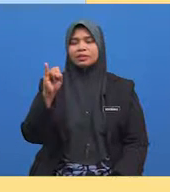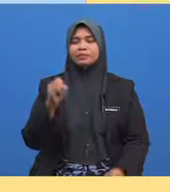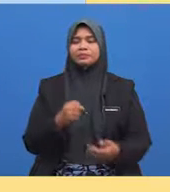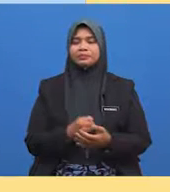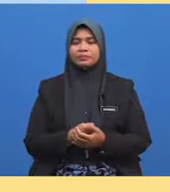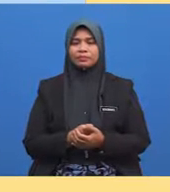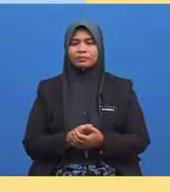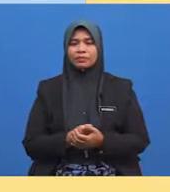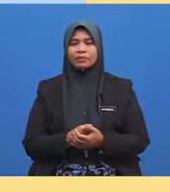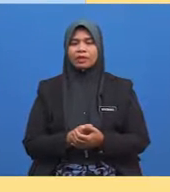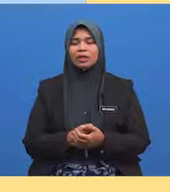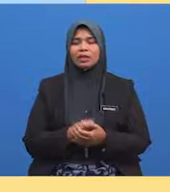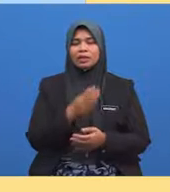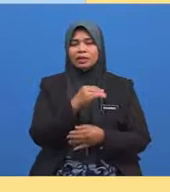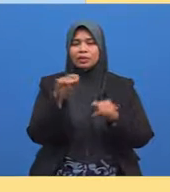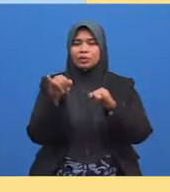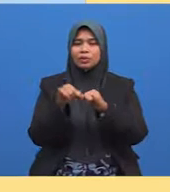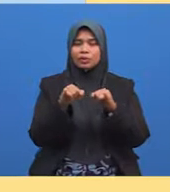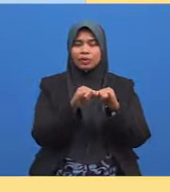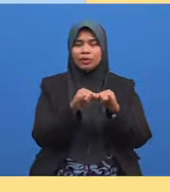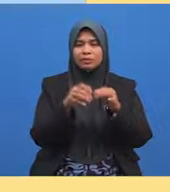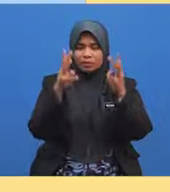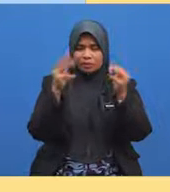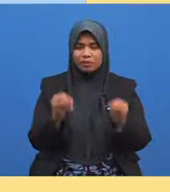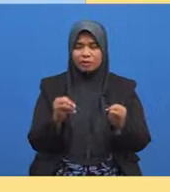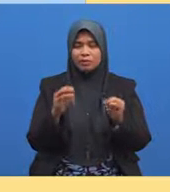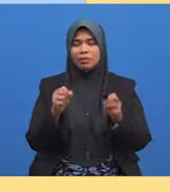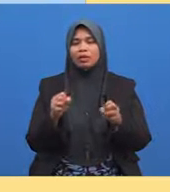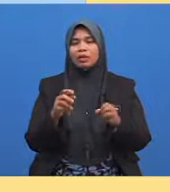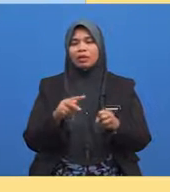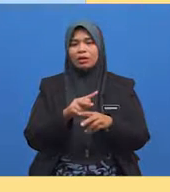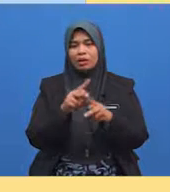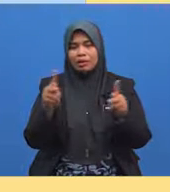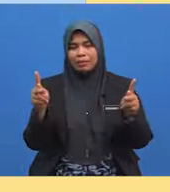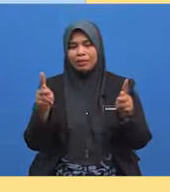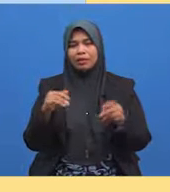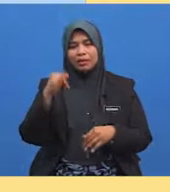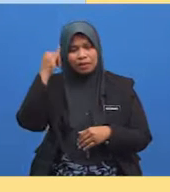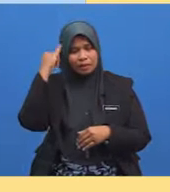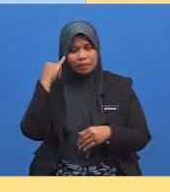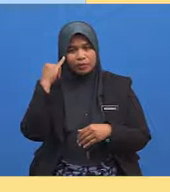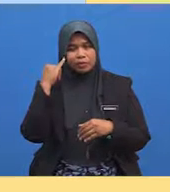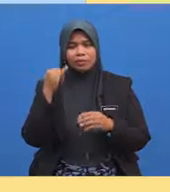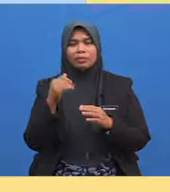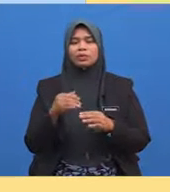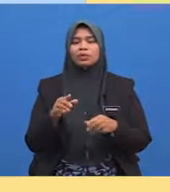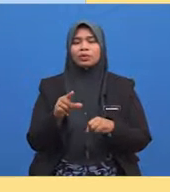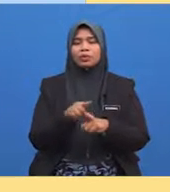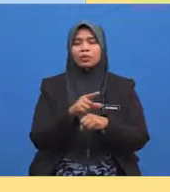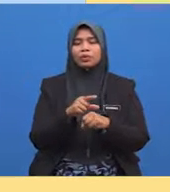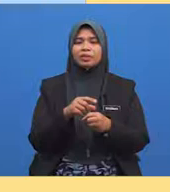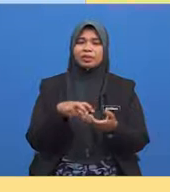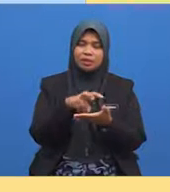Akhir sekali, manusia mengembangkan ilmu pengetahuan dan mencipta teknologi terkini melalui